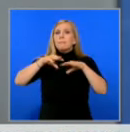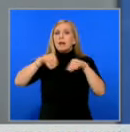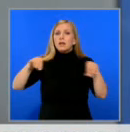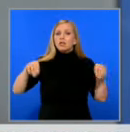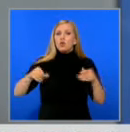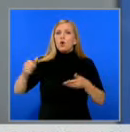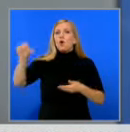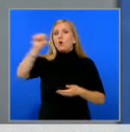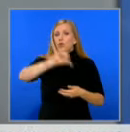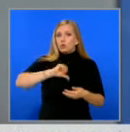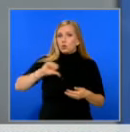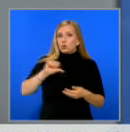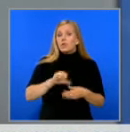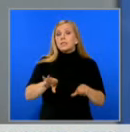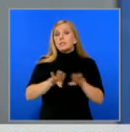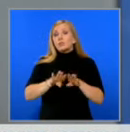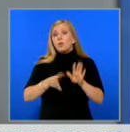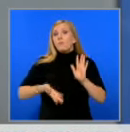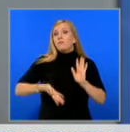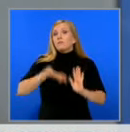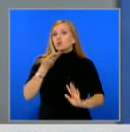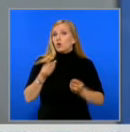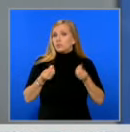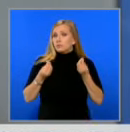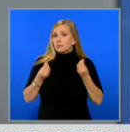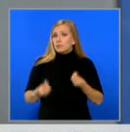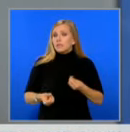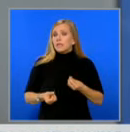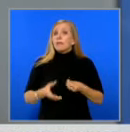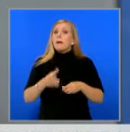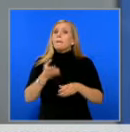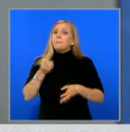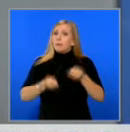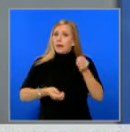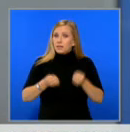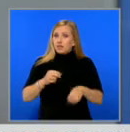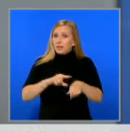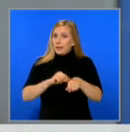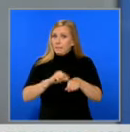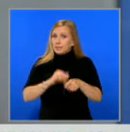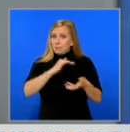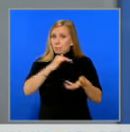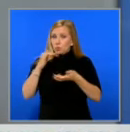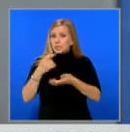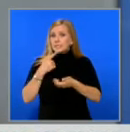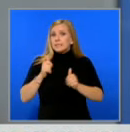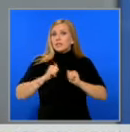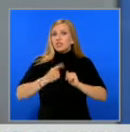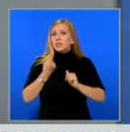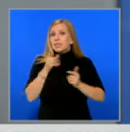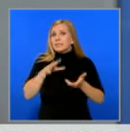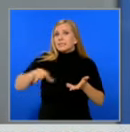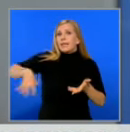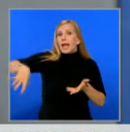по-скъпи фуражи а оттам и по-високи цени на млечните и местните продукти за да защити един сектор